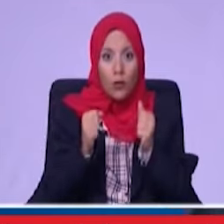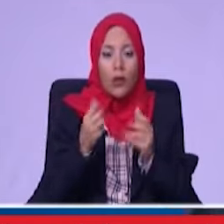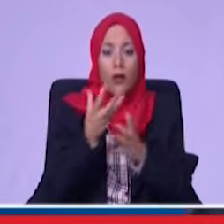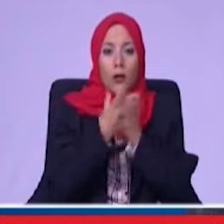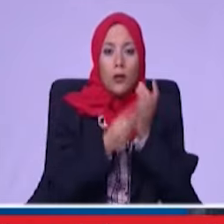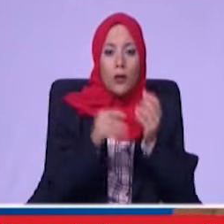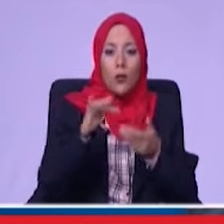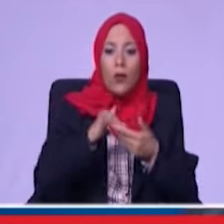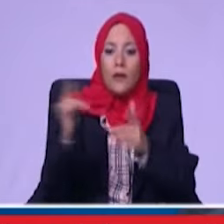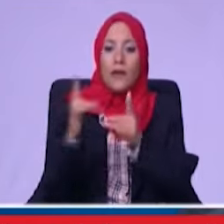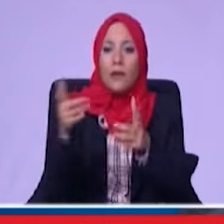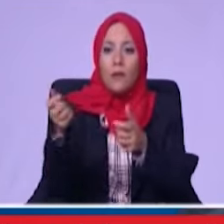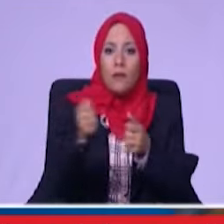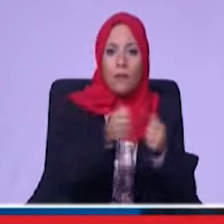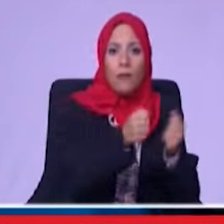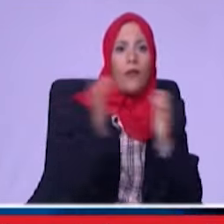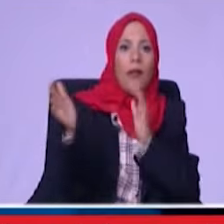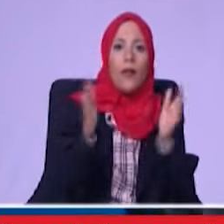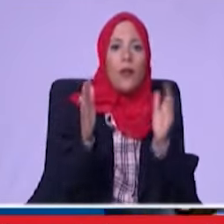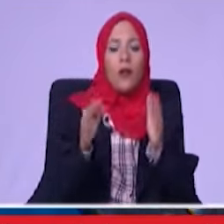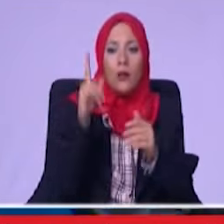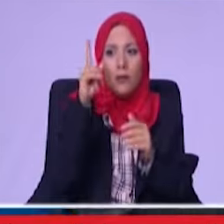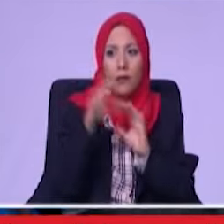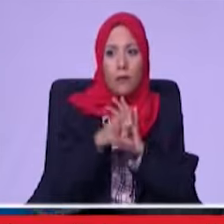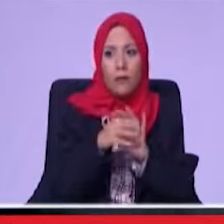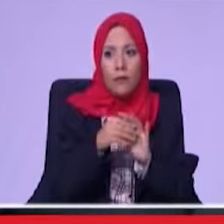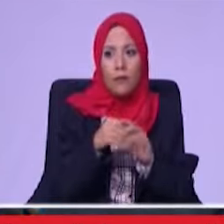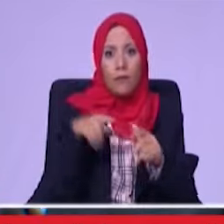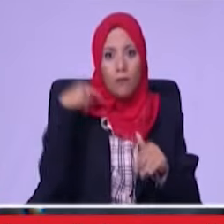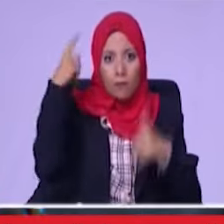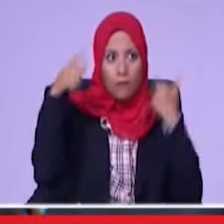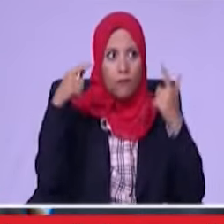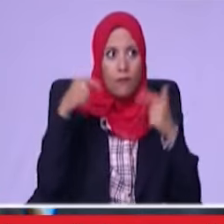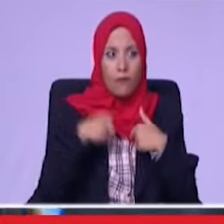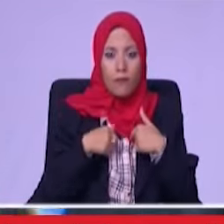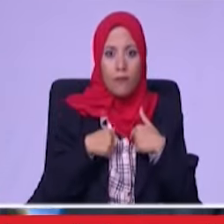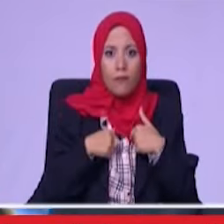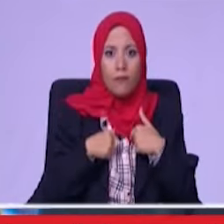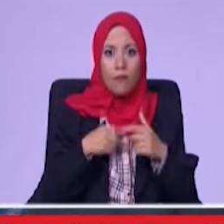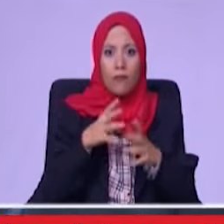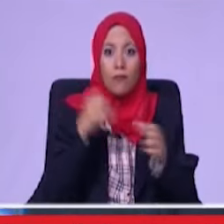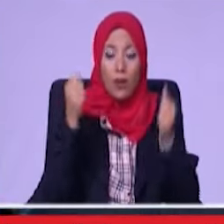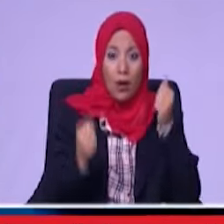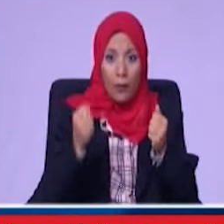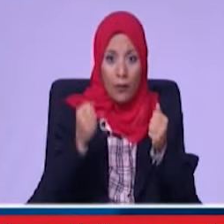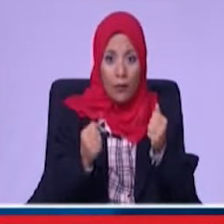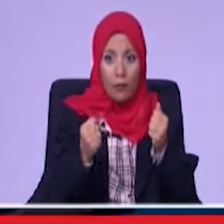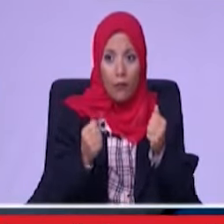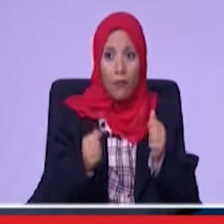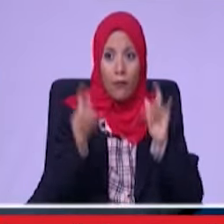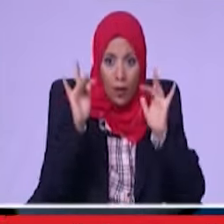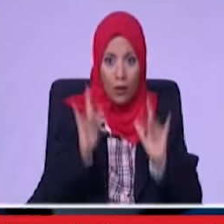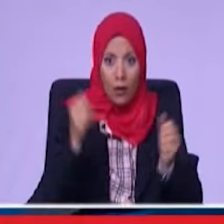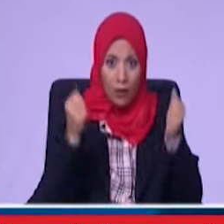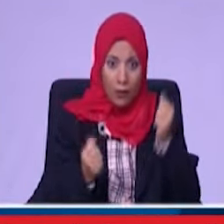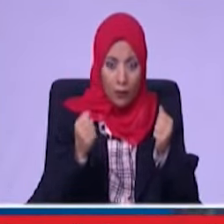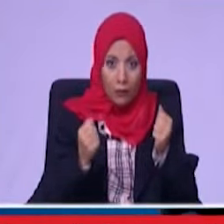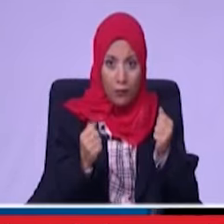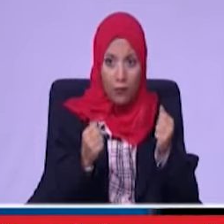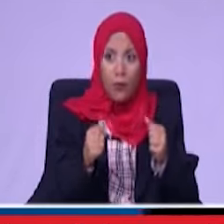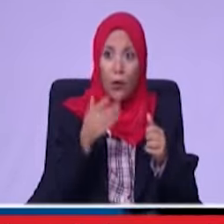بسريره إلى الجنة إذا احتسبته. تخيل حضرتك زي ما يكون جايلها بعربية، يقعدها على العربية هي